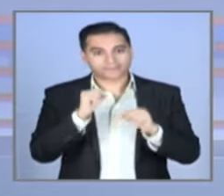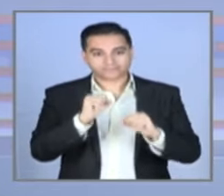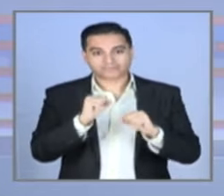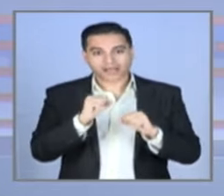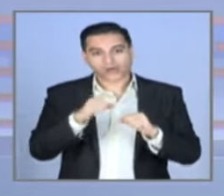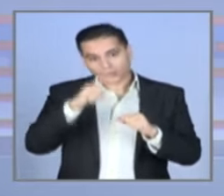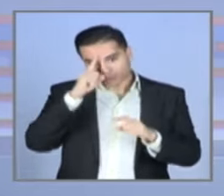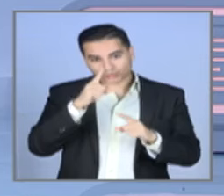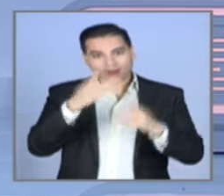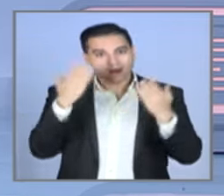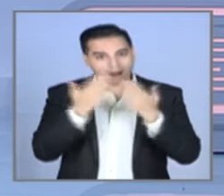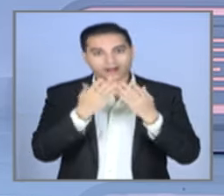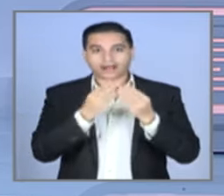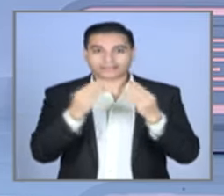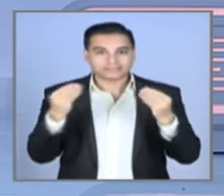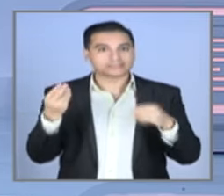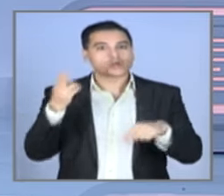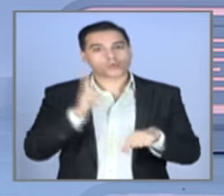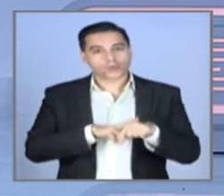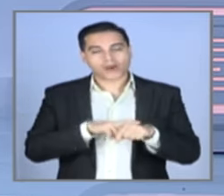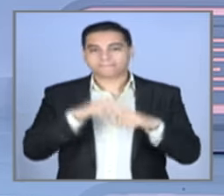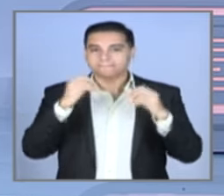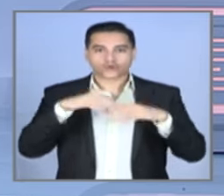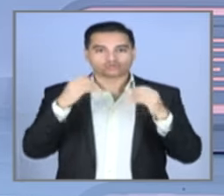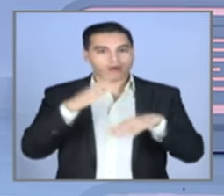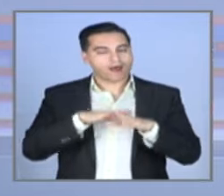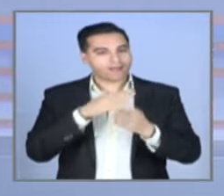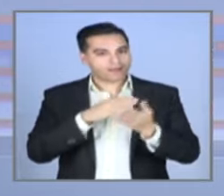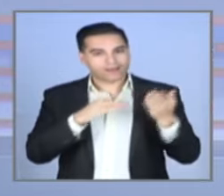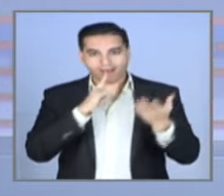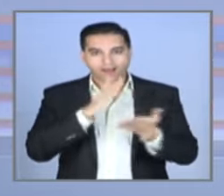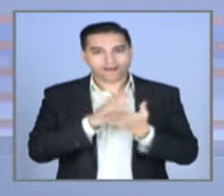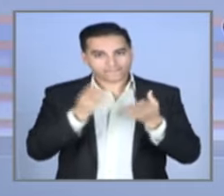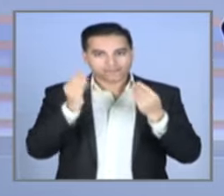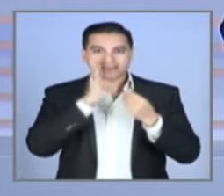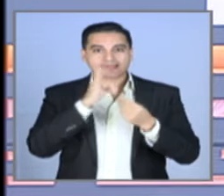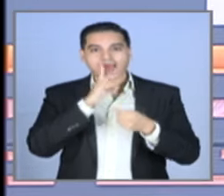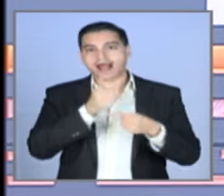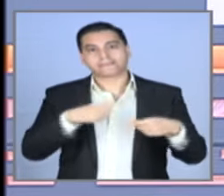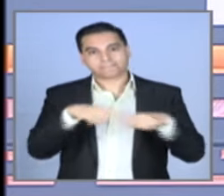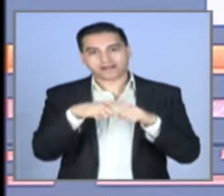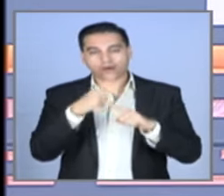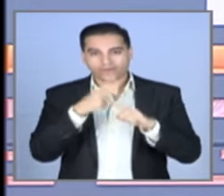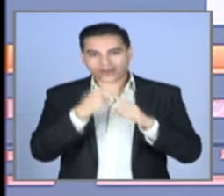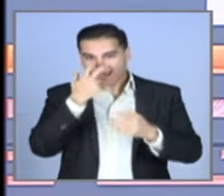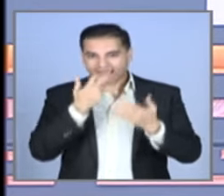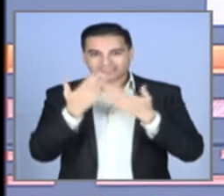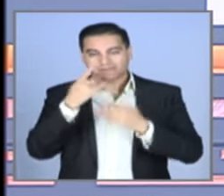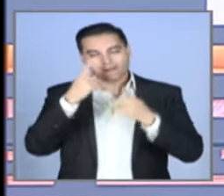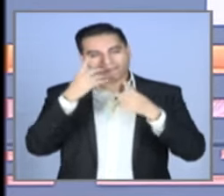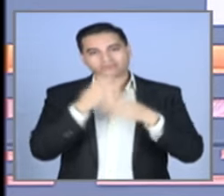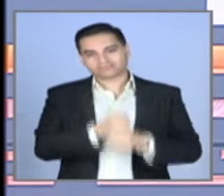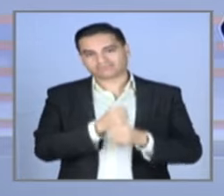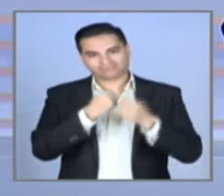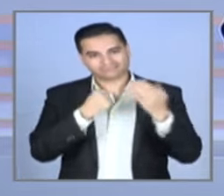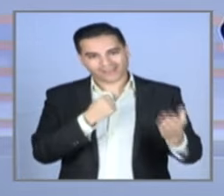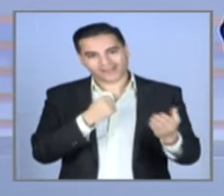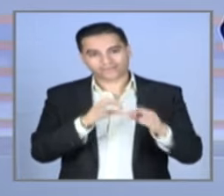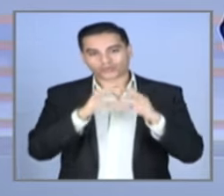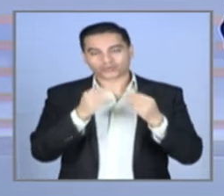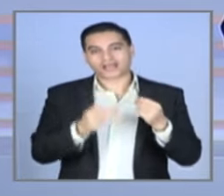طول عمال تقرا كتير وكتير فما شاء الله عليك يعني. احنا بنتعلم منك. جيل الستينات كده. ربنا يديك الصحة. الله يخليك.